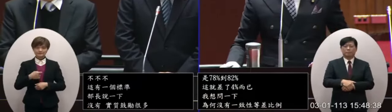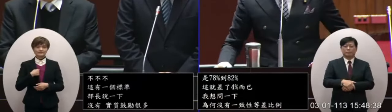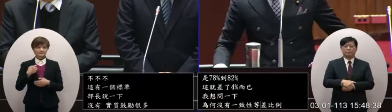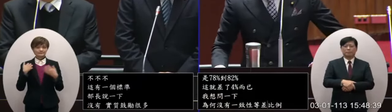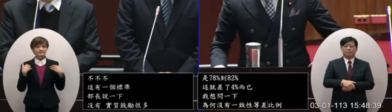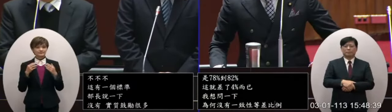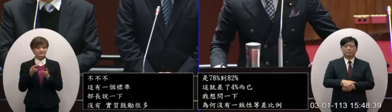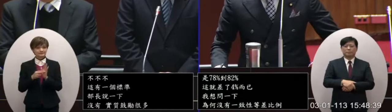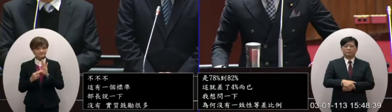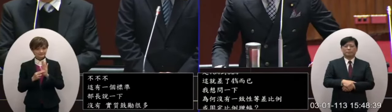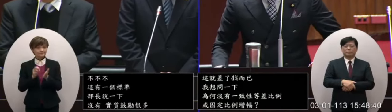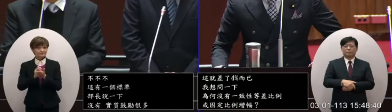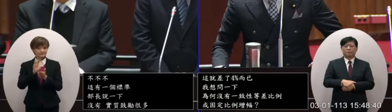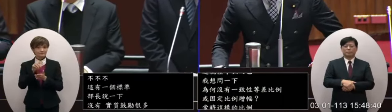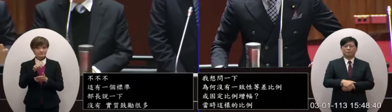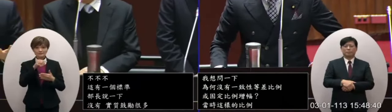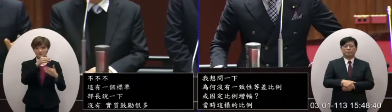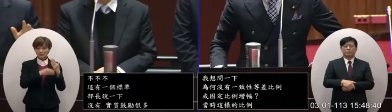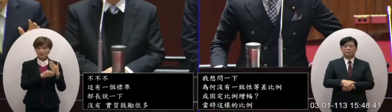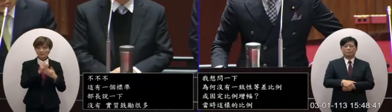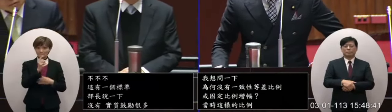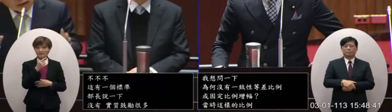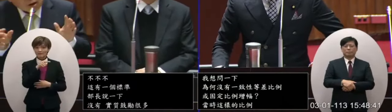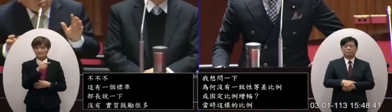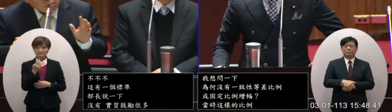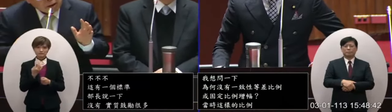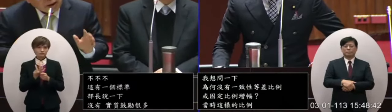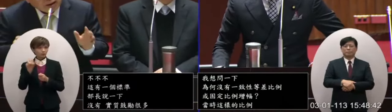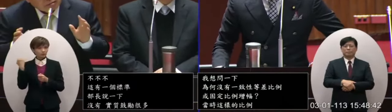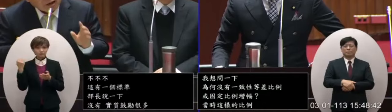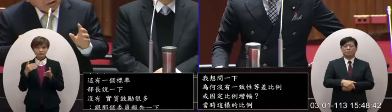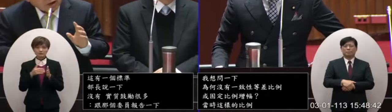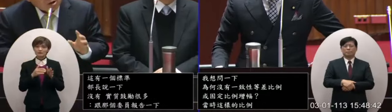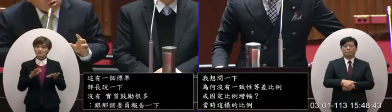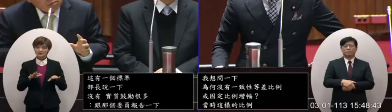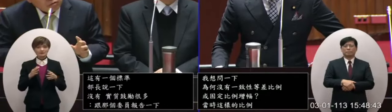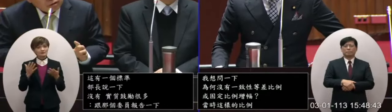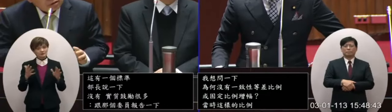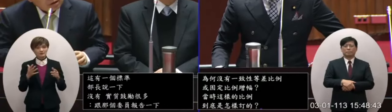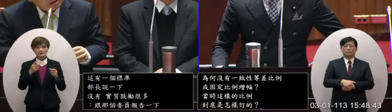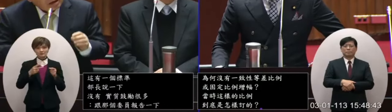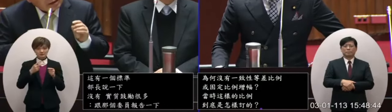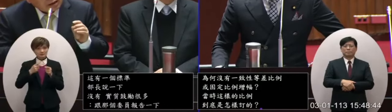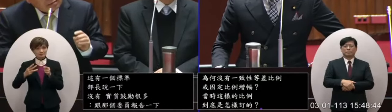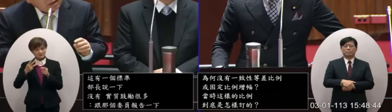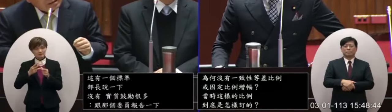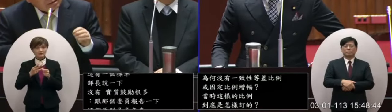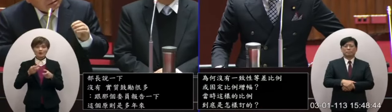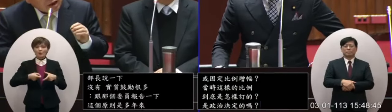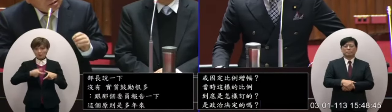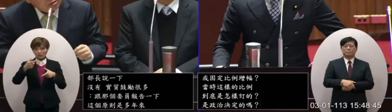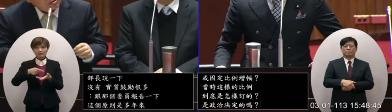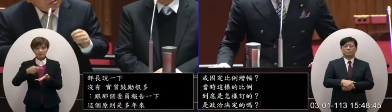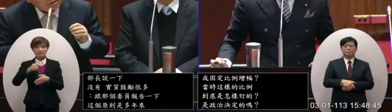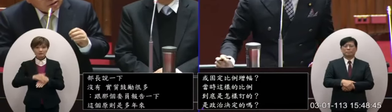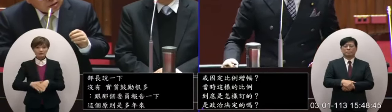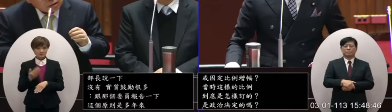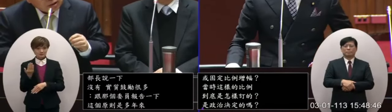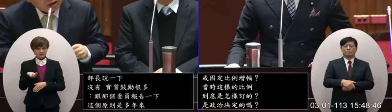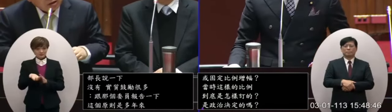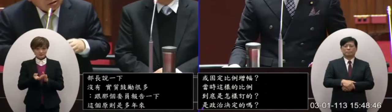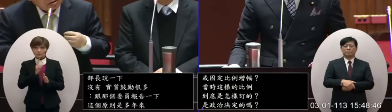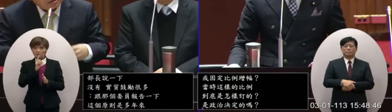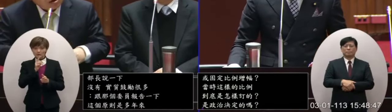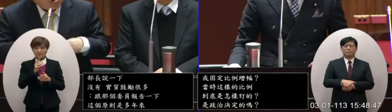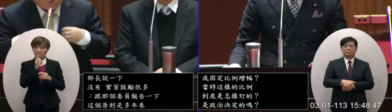下，这个原则是多年来都是大概我们每2-3年公布一次。那您刚才讲的台中市的升